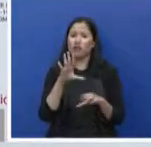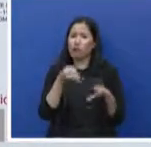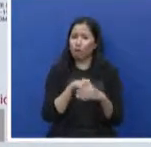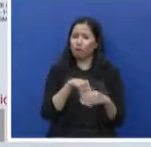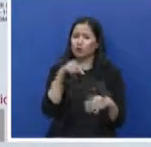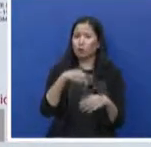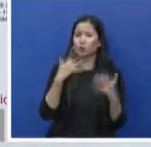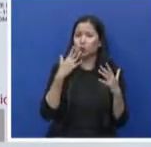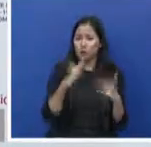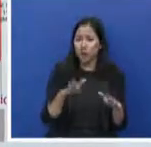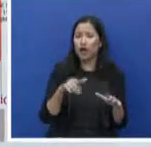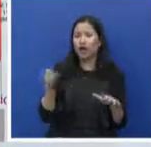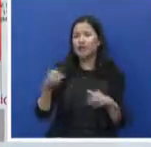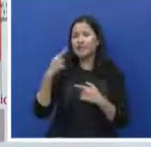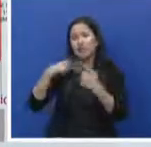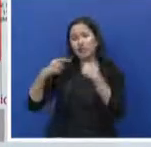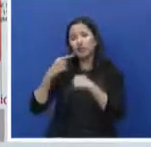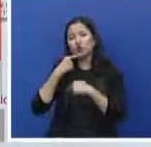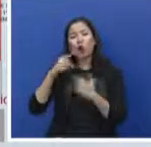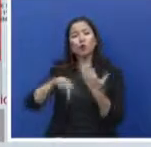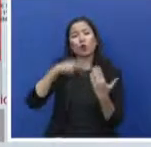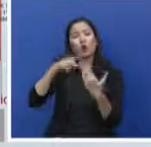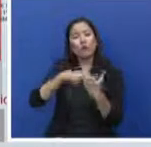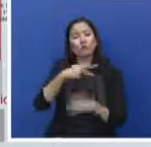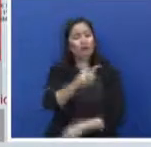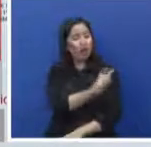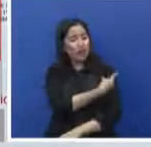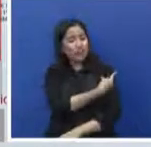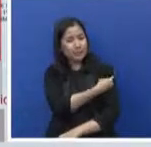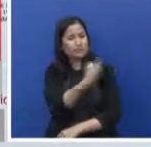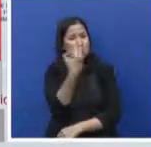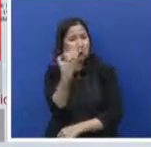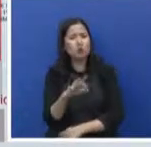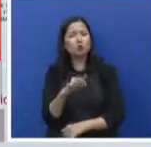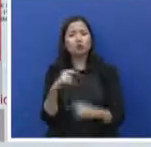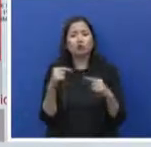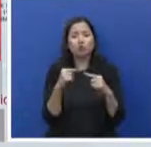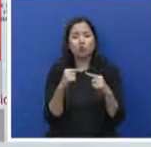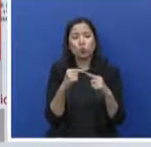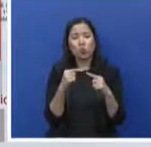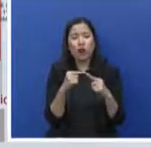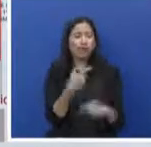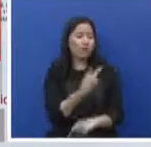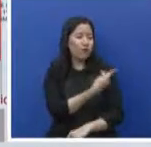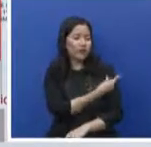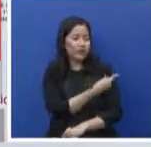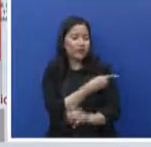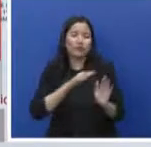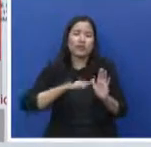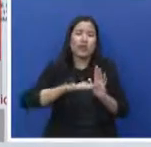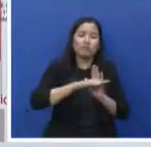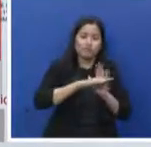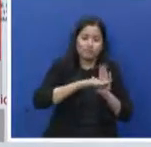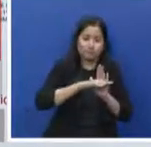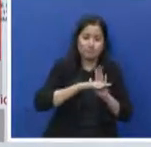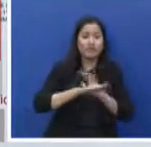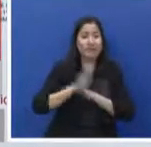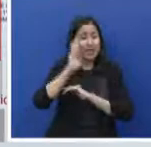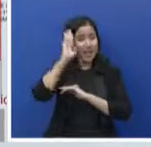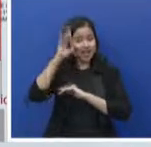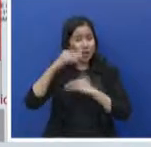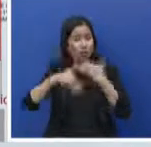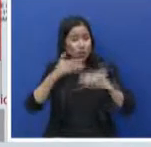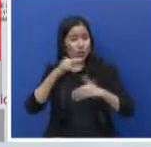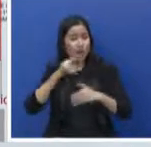bersama kita dan juga memberikan penjelasan terkait dengan program vaksinasi yang terbaru adalah terkait dengan drive-thru vaksinasi untuk para lansia. Dan kita akan